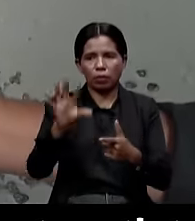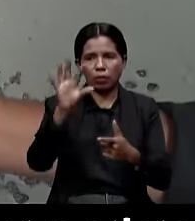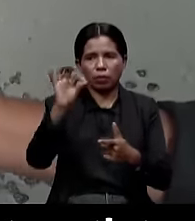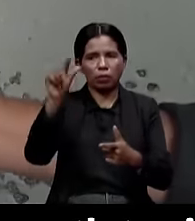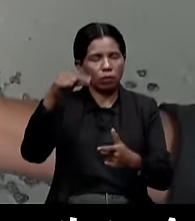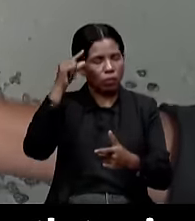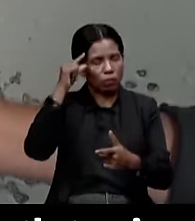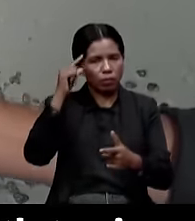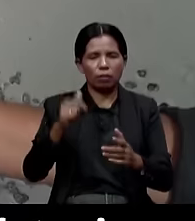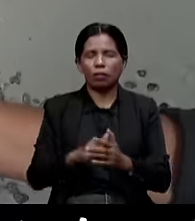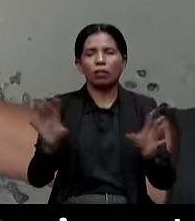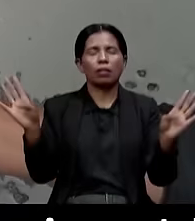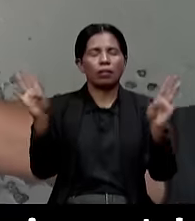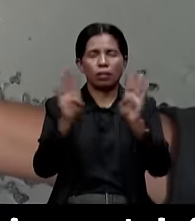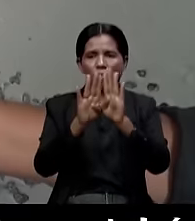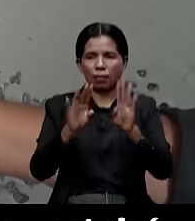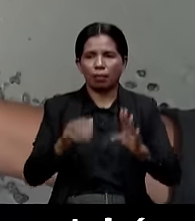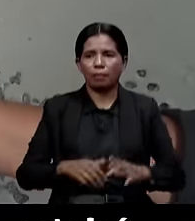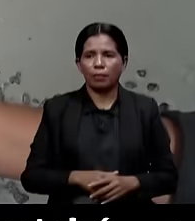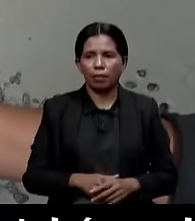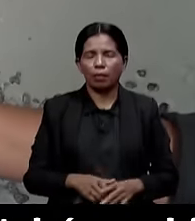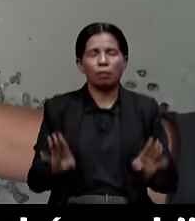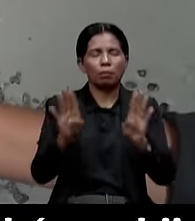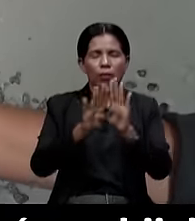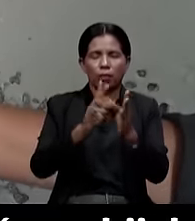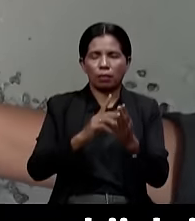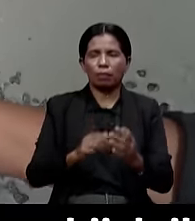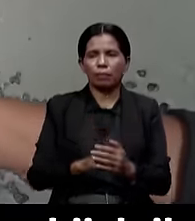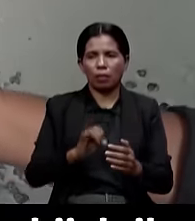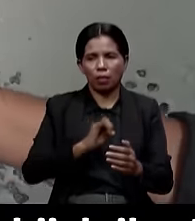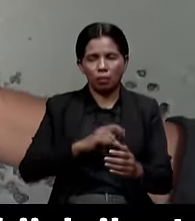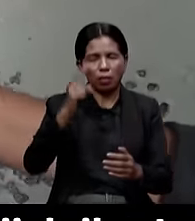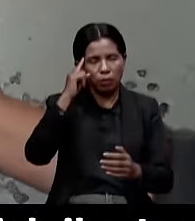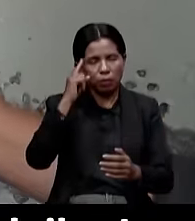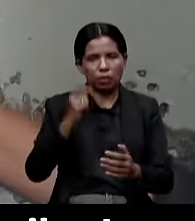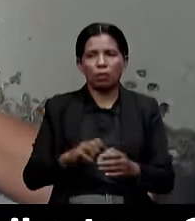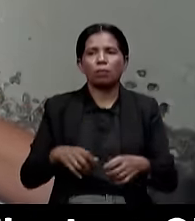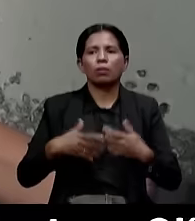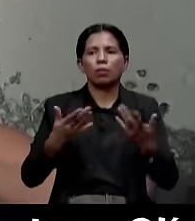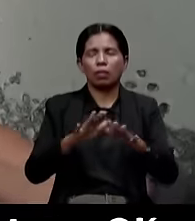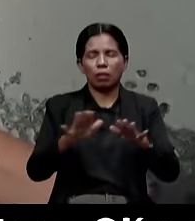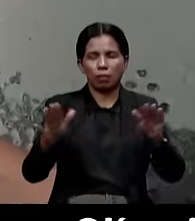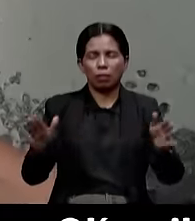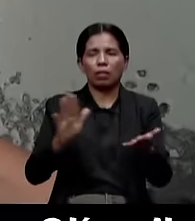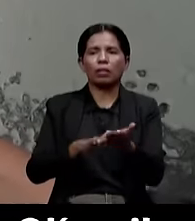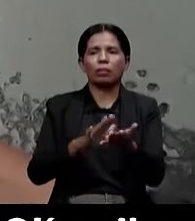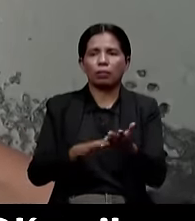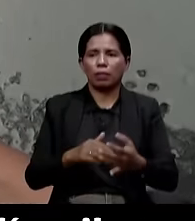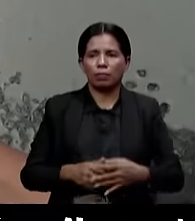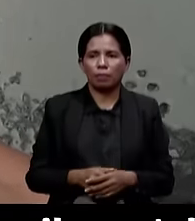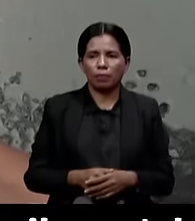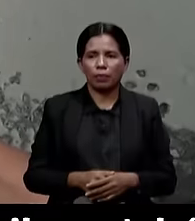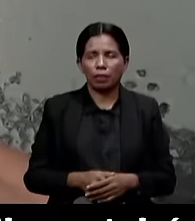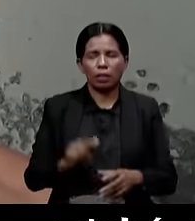nunu gubernur, taka program ini. Entah hau mas hanoi infalahari yang anu isah hola barik nengi rane sekolah.